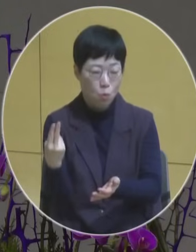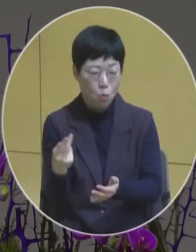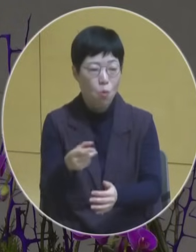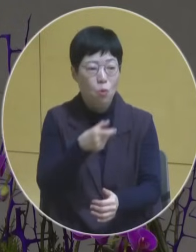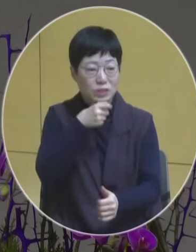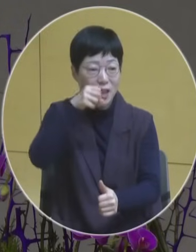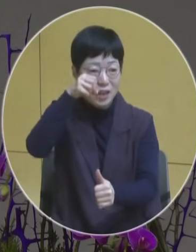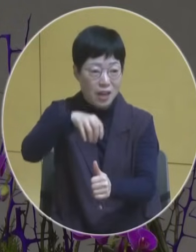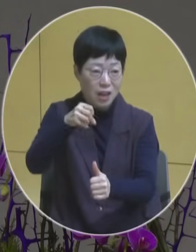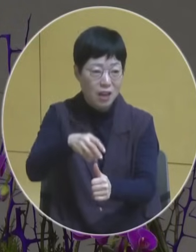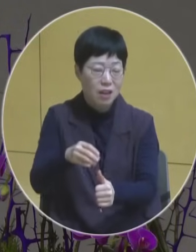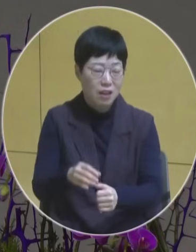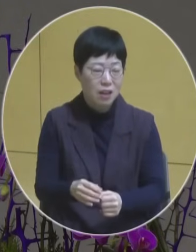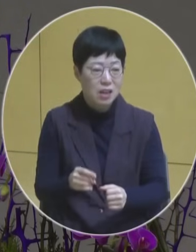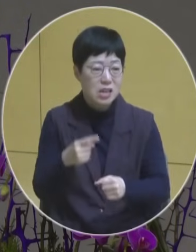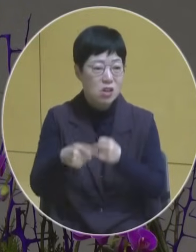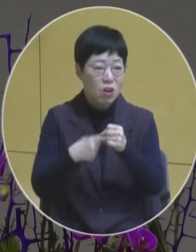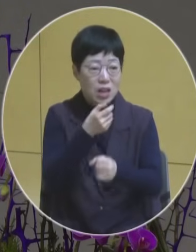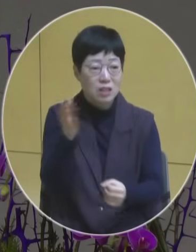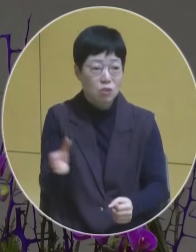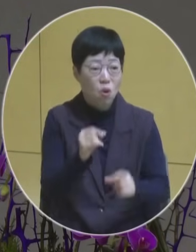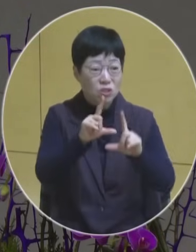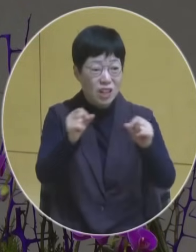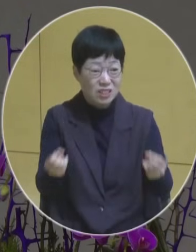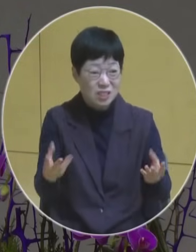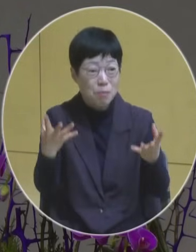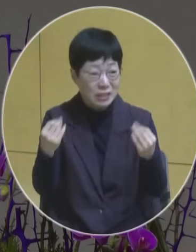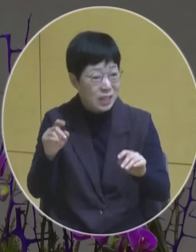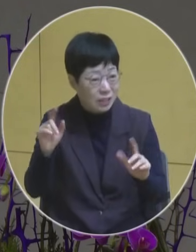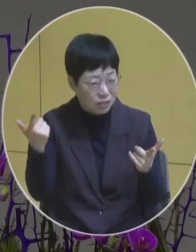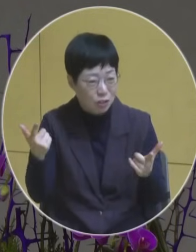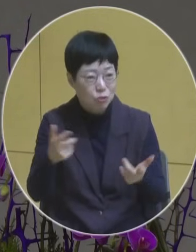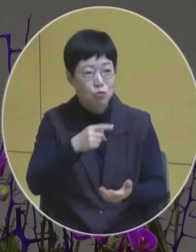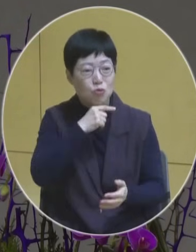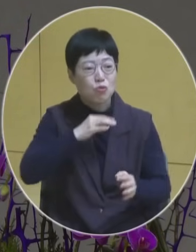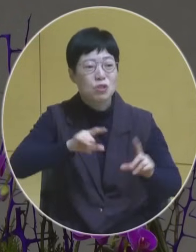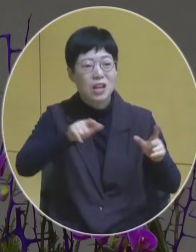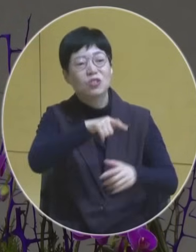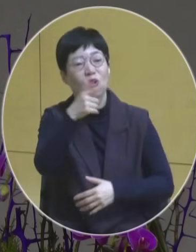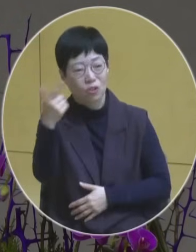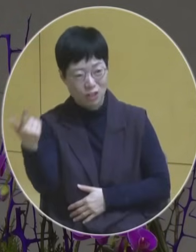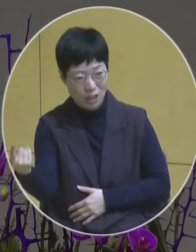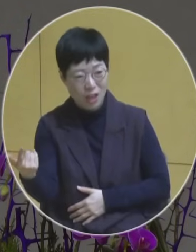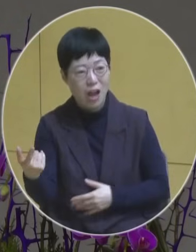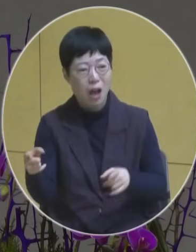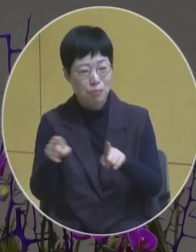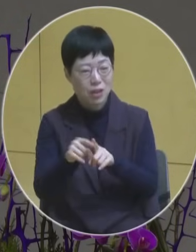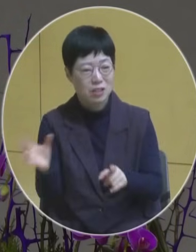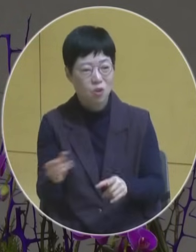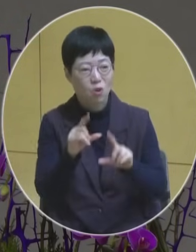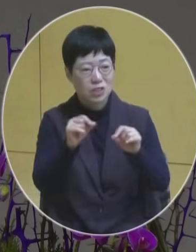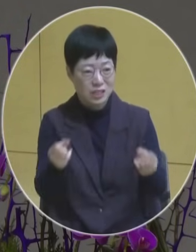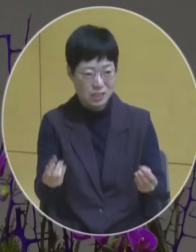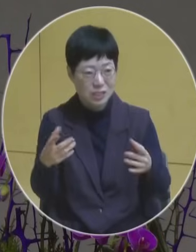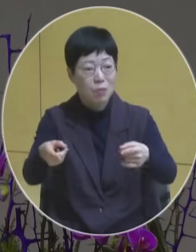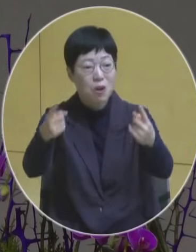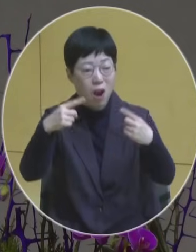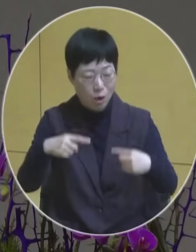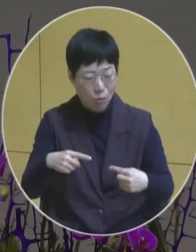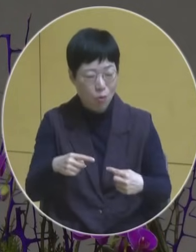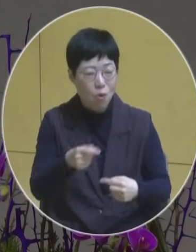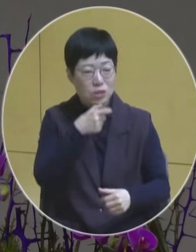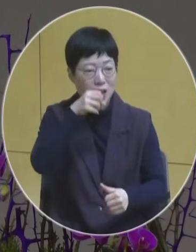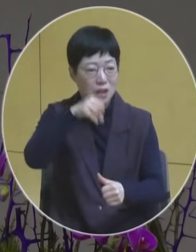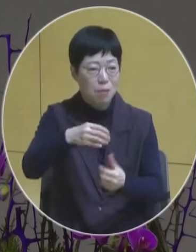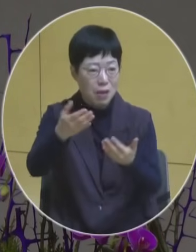우리 성도님들도 1년에 성찬식 하는 경우가 별로 많지 않은데 주일 저녁에 오셔서 함께 성찬식 참석하시고 또